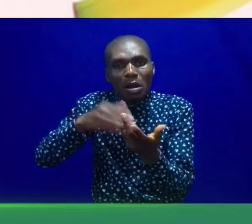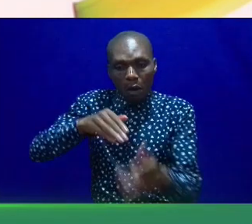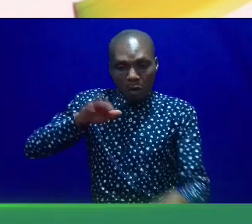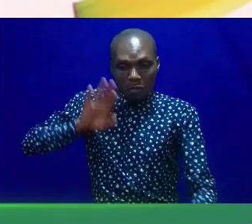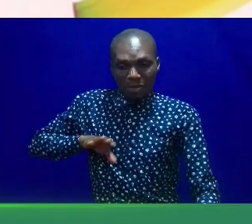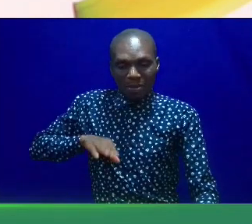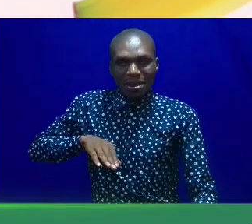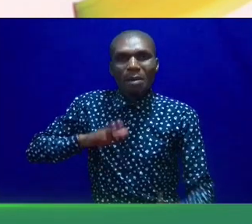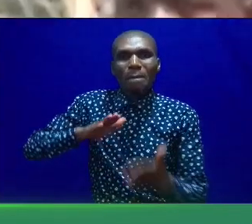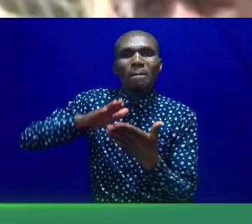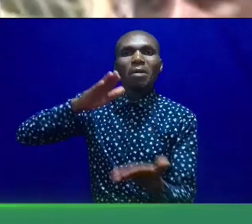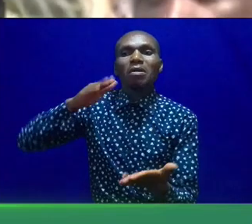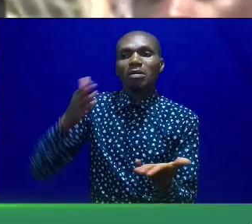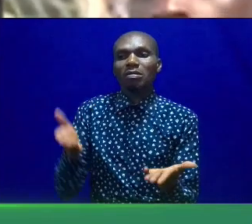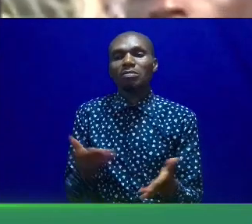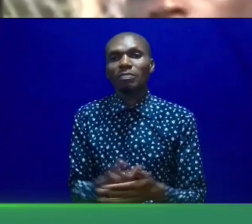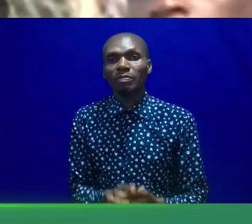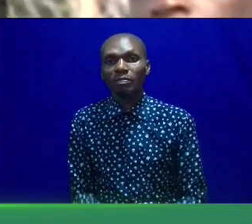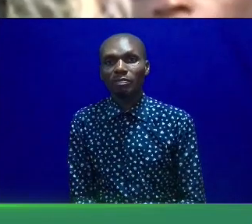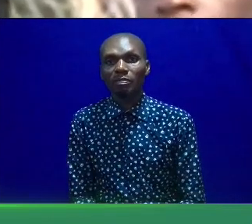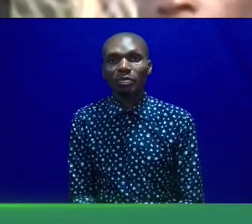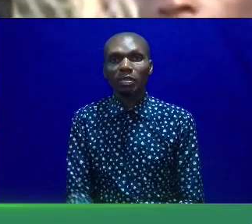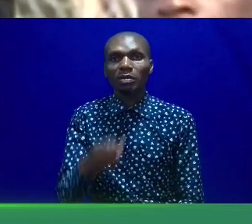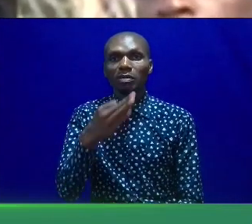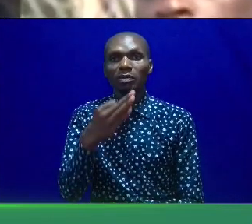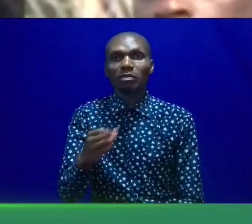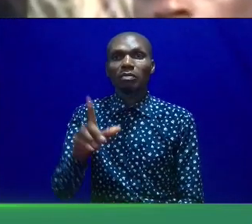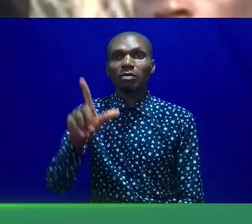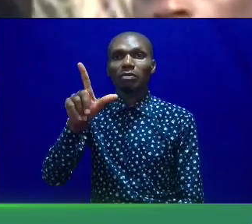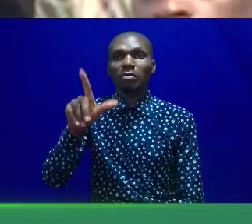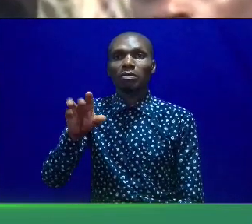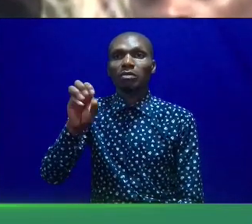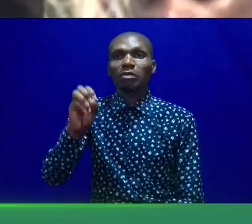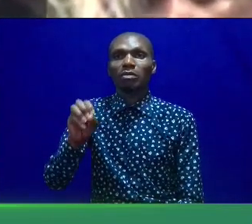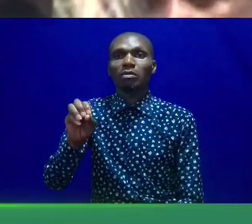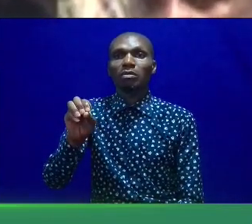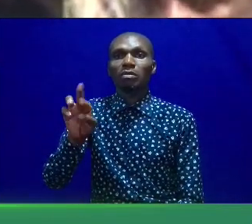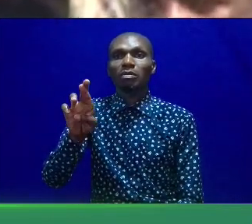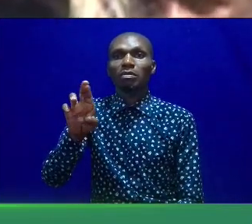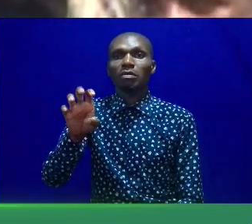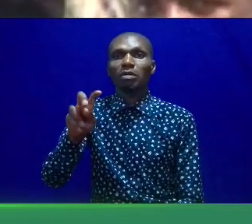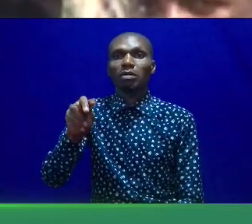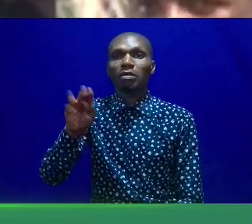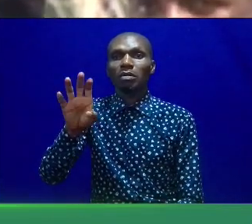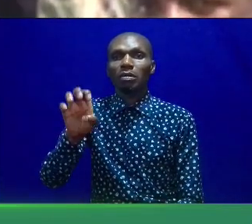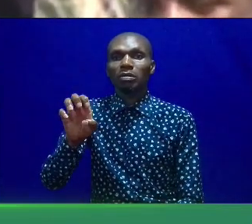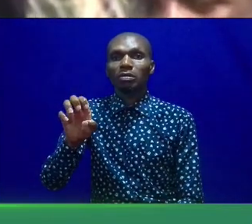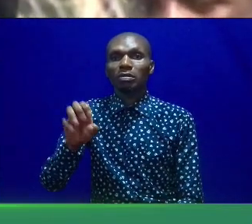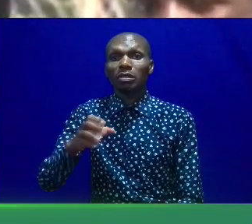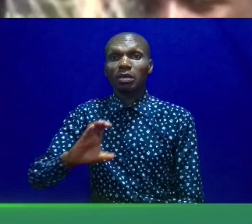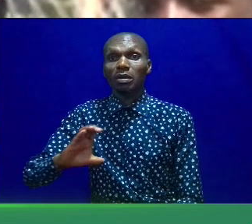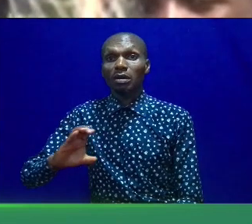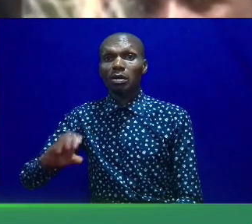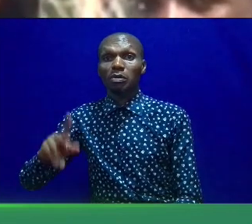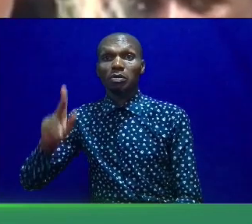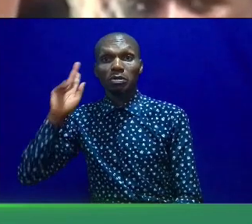mono. Ninaitwa Florence Ogero and County AIDS STI coordinator Kisii